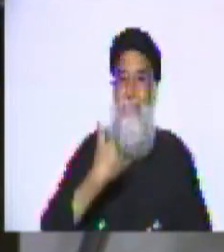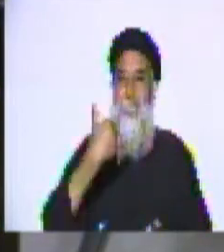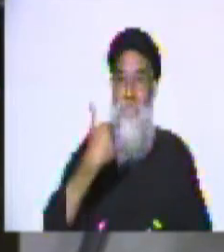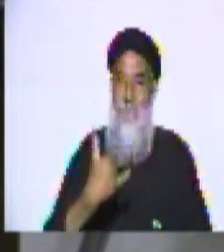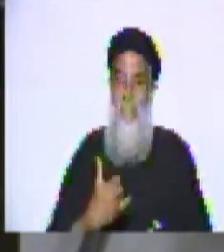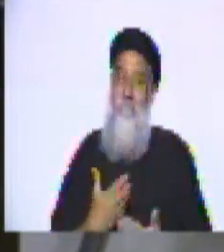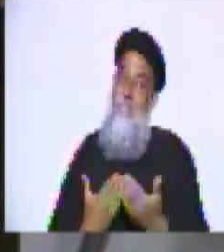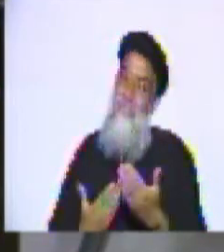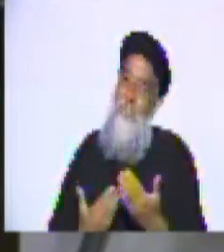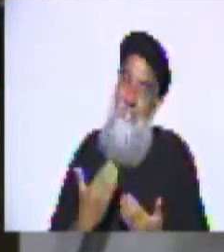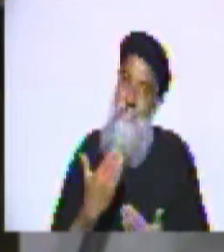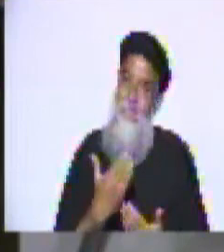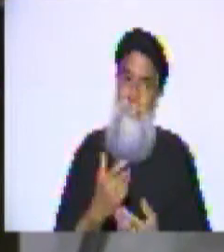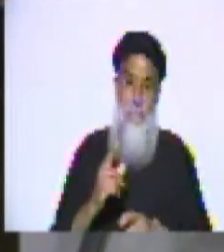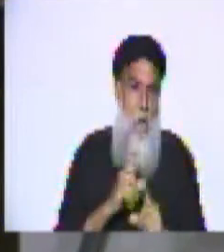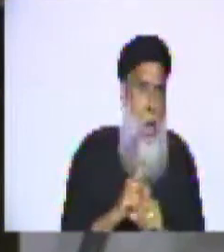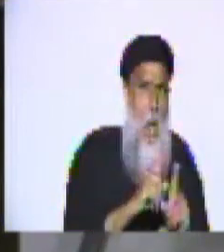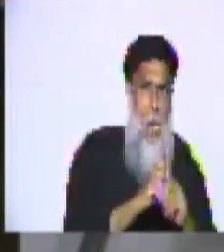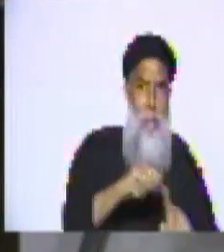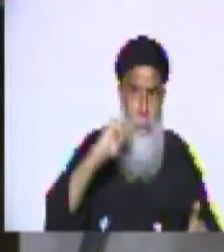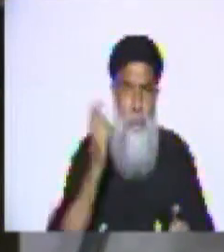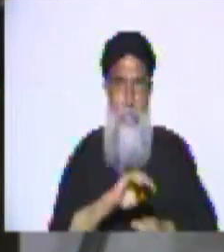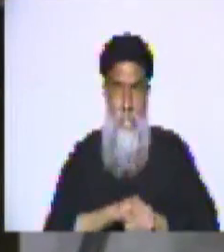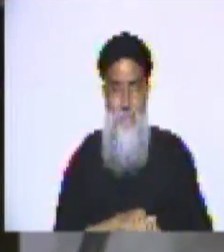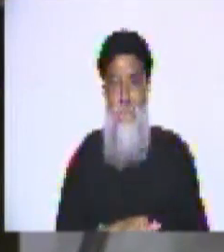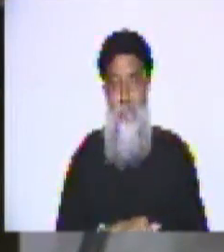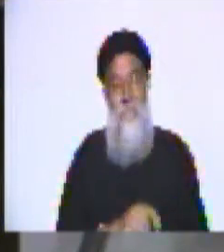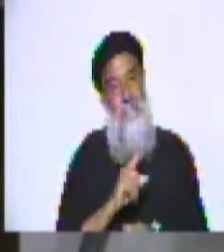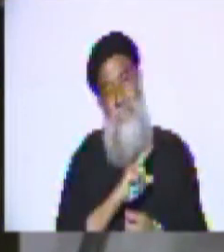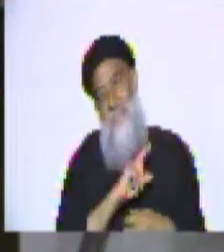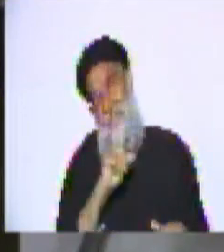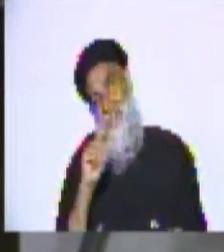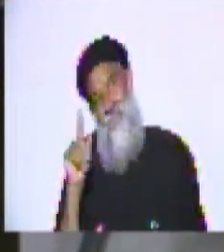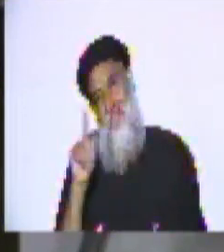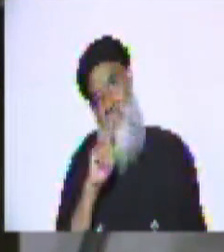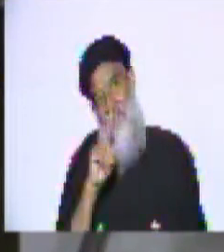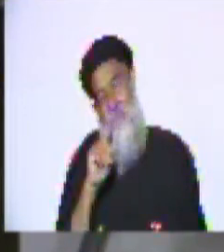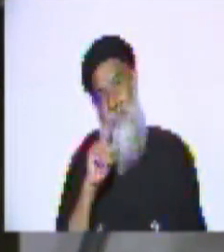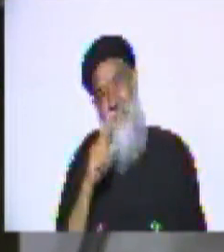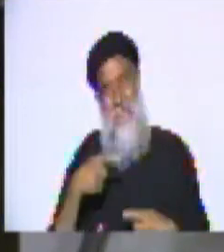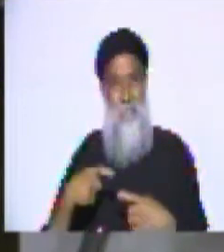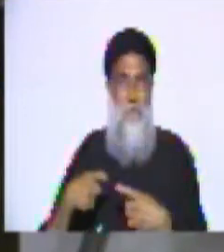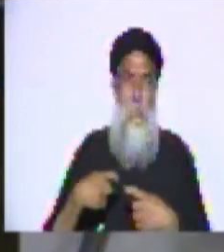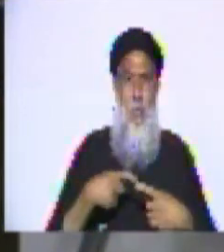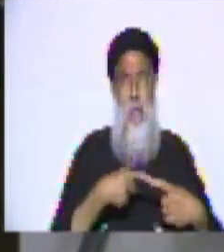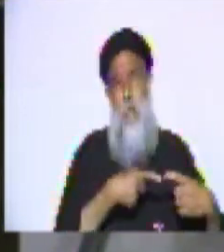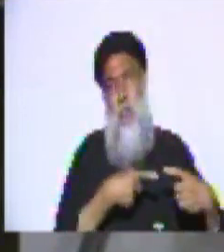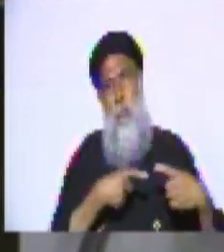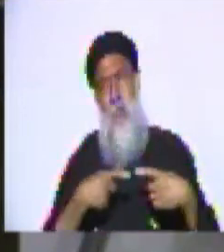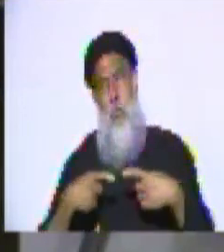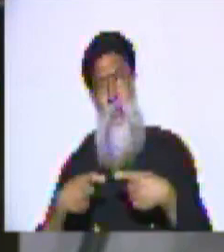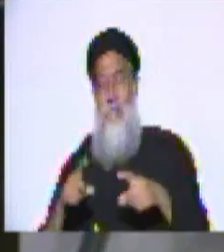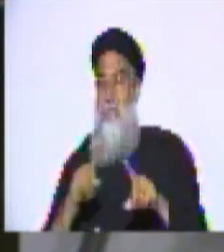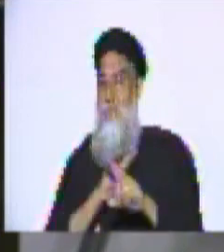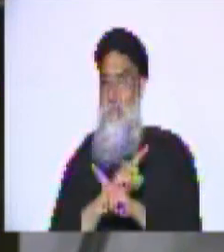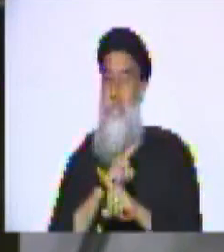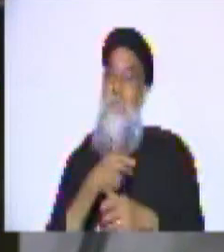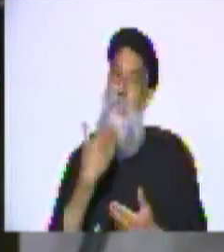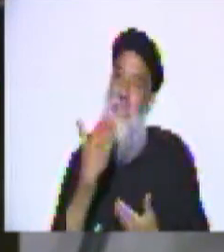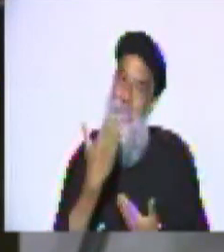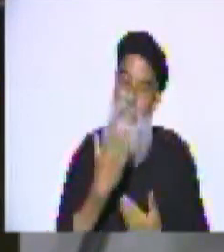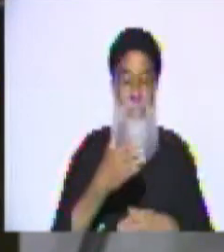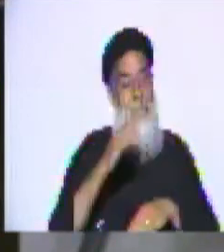هو ما يجريش ورا الرتبة والرسامة ولا يقاوم، يعني يبقى مطيع.